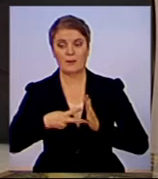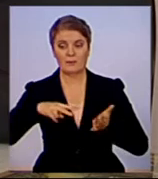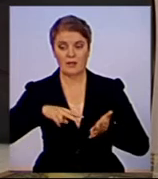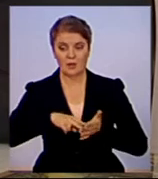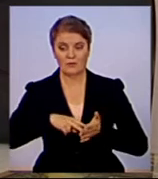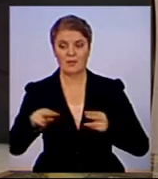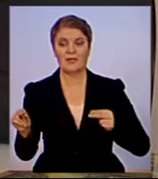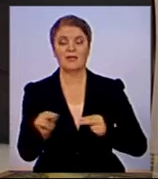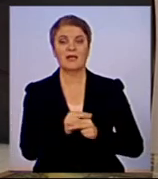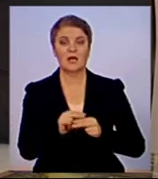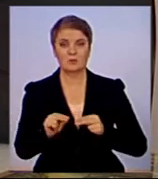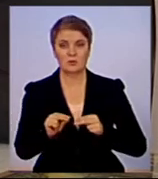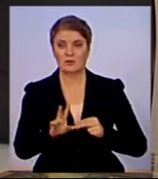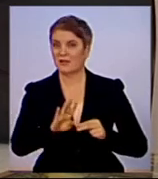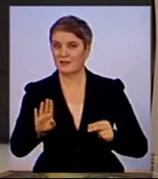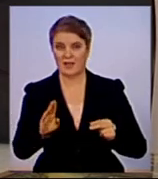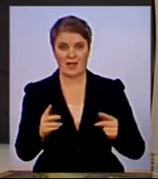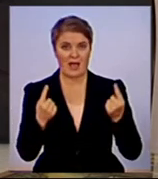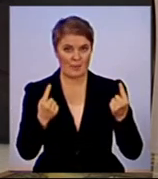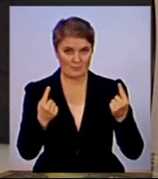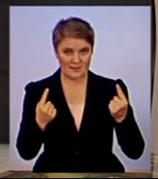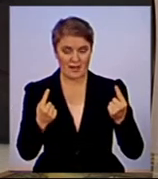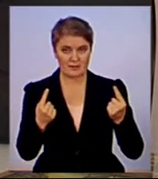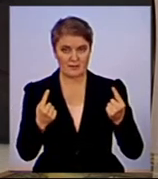плановий ремонт, не на капітальний, а на